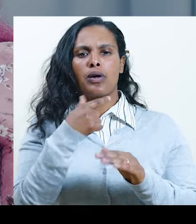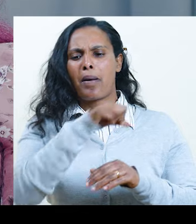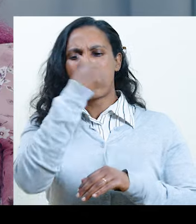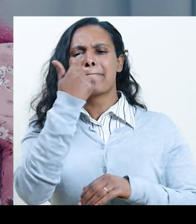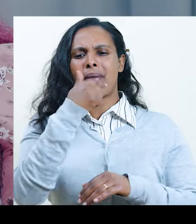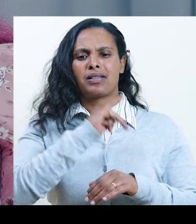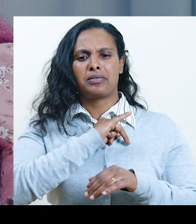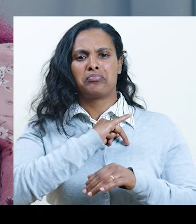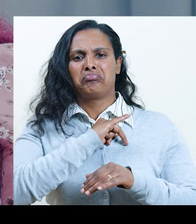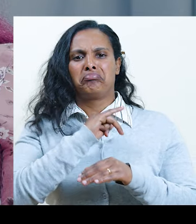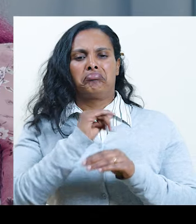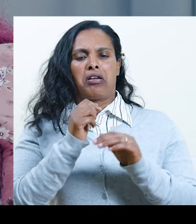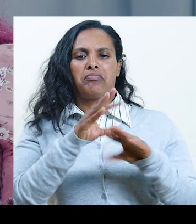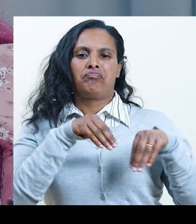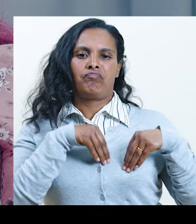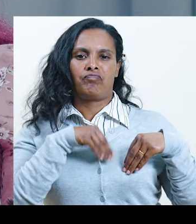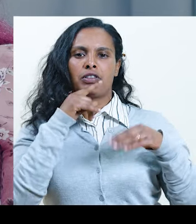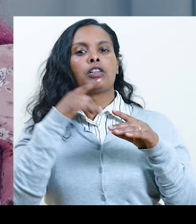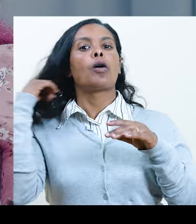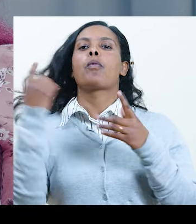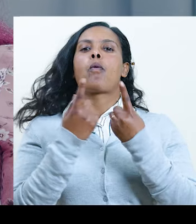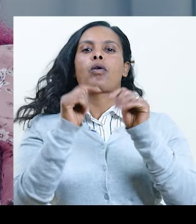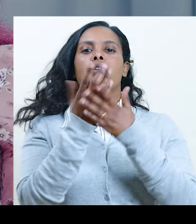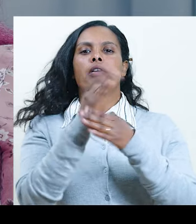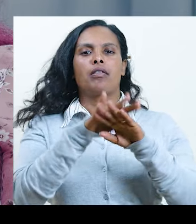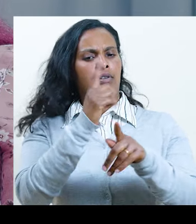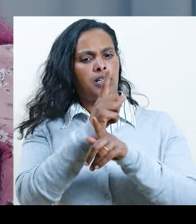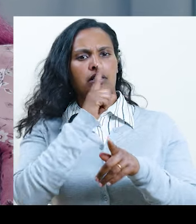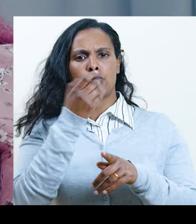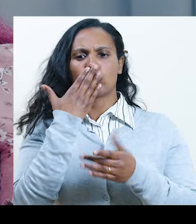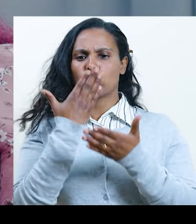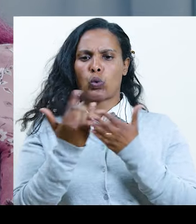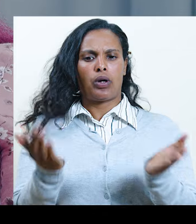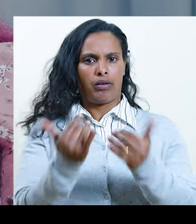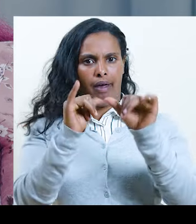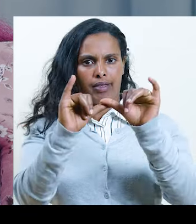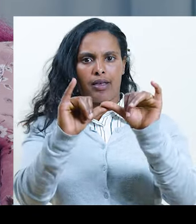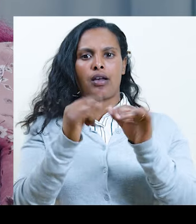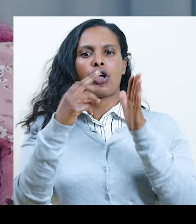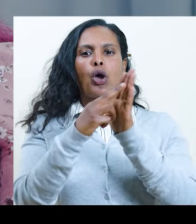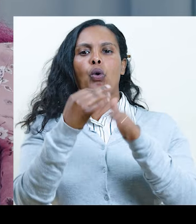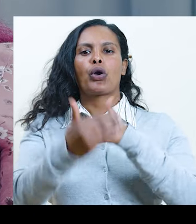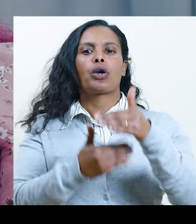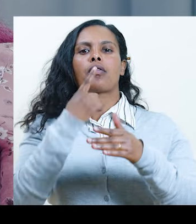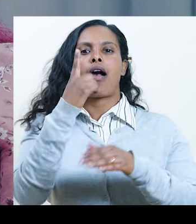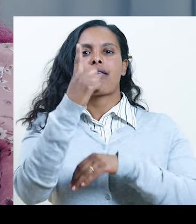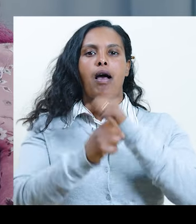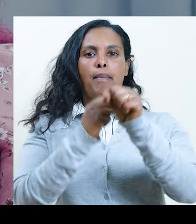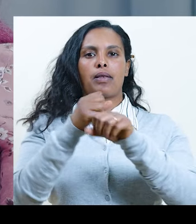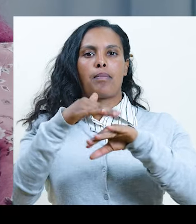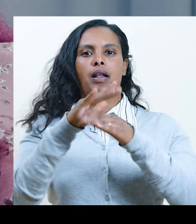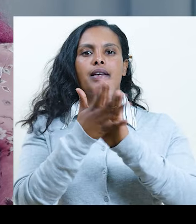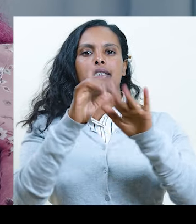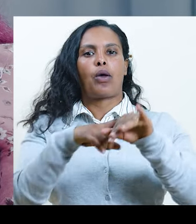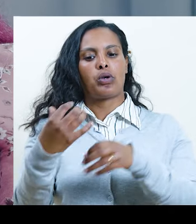ብሎ ከነ ማንነት መቀበል፣ የምሞክራቸው ነገሮች ላይ ልክ ነሽ በማለት የህጉ ሂደቱ ደግሞ